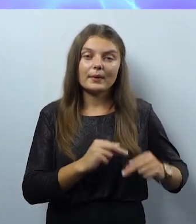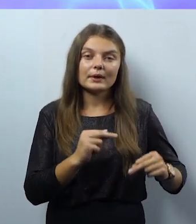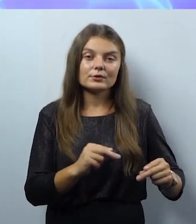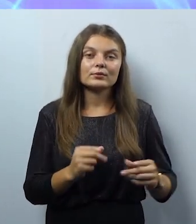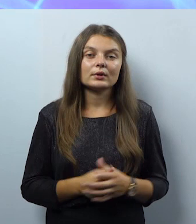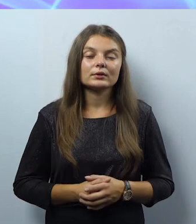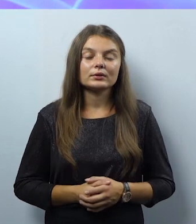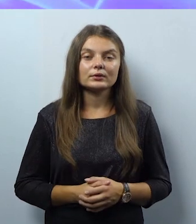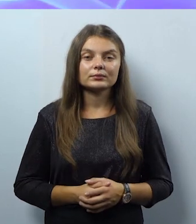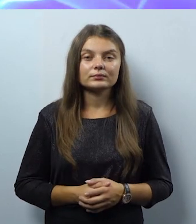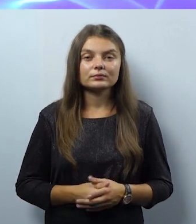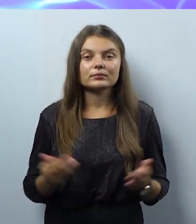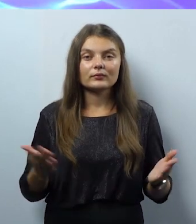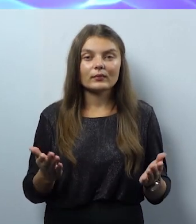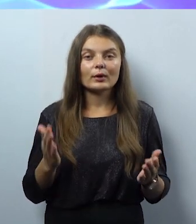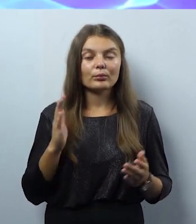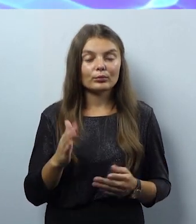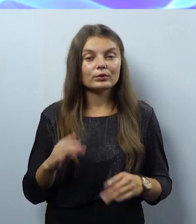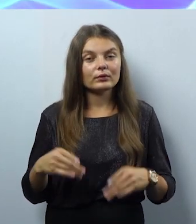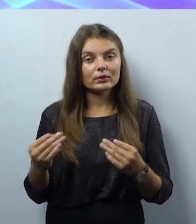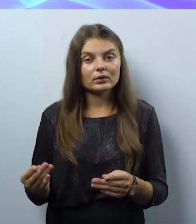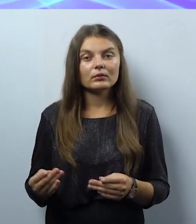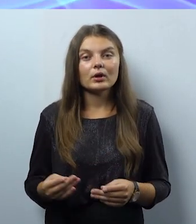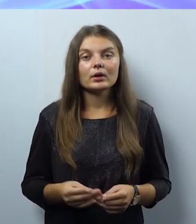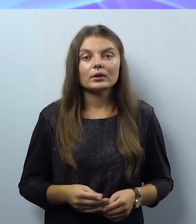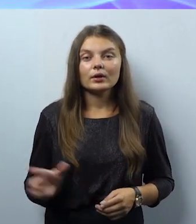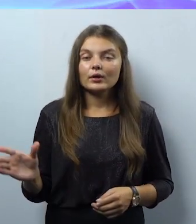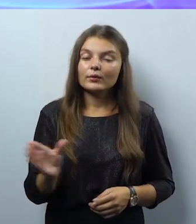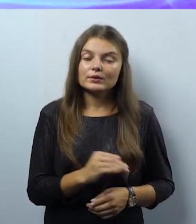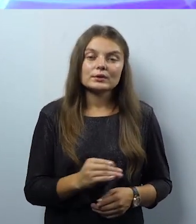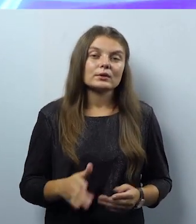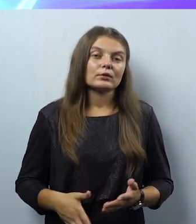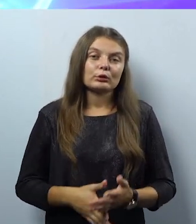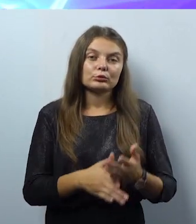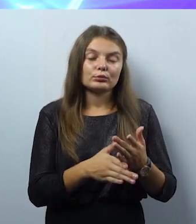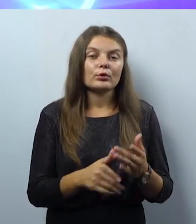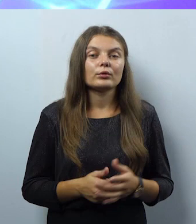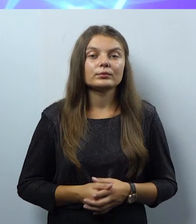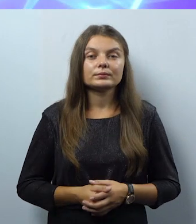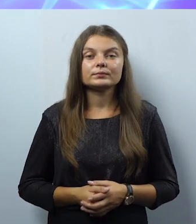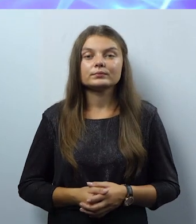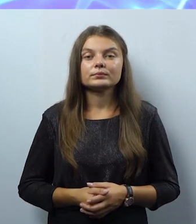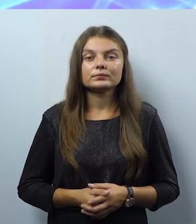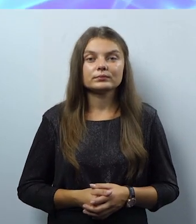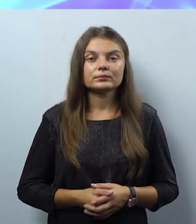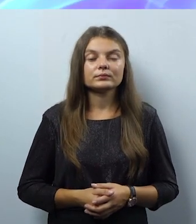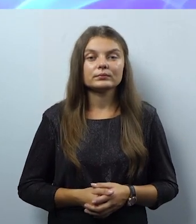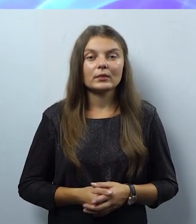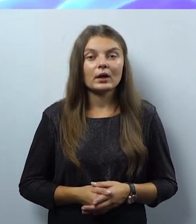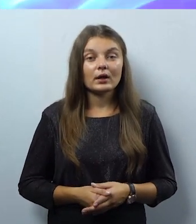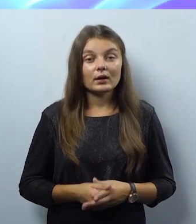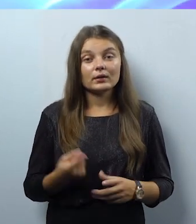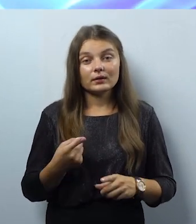буде надаватися вся екстрена медична, пріоритетні такі напрямки, допомога буде надаватися, власне, в нашій